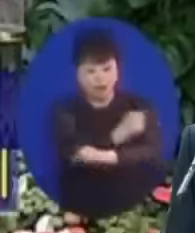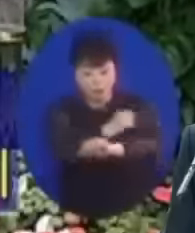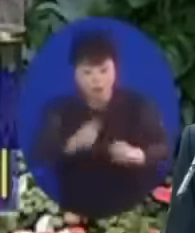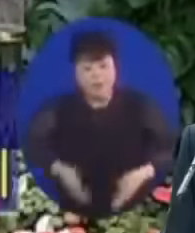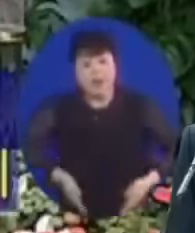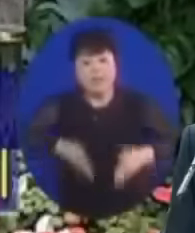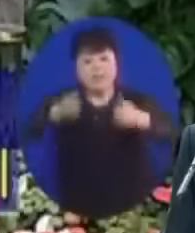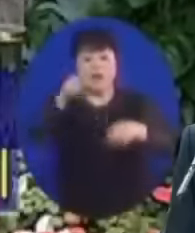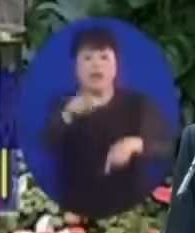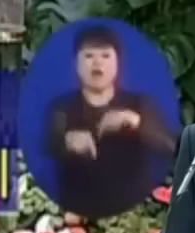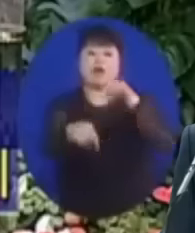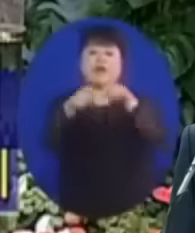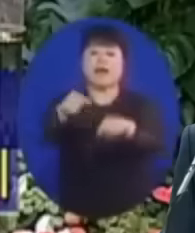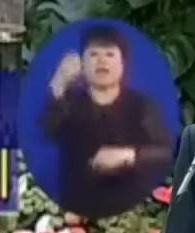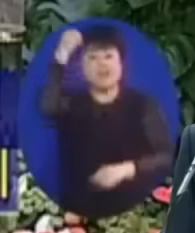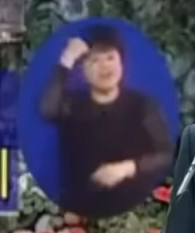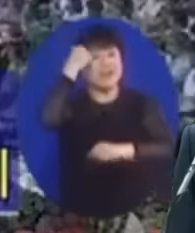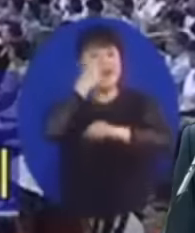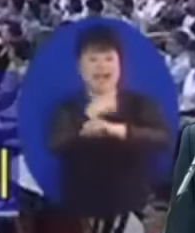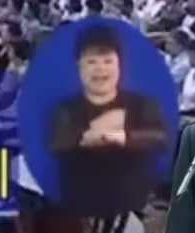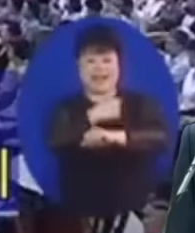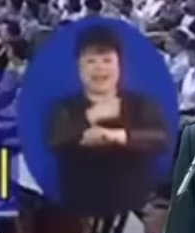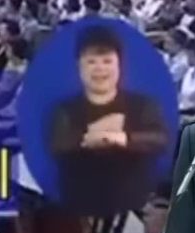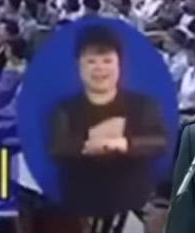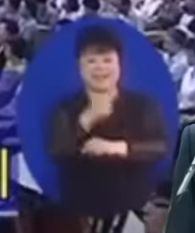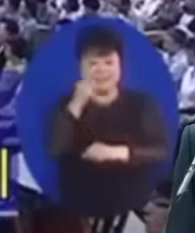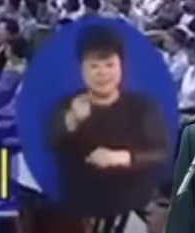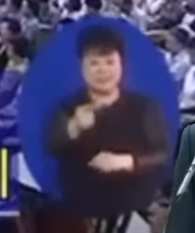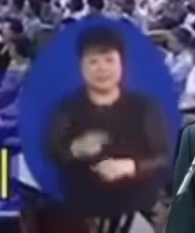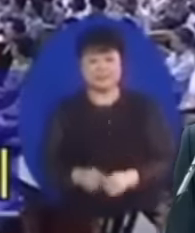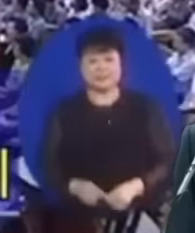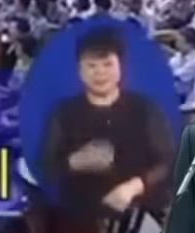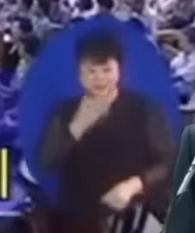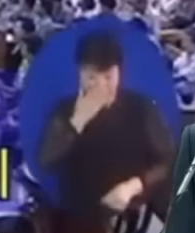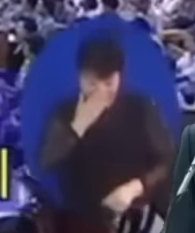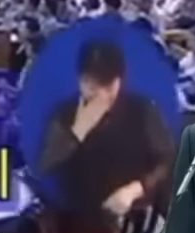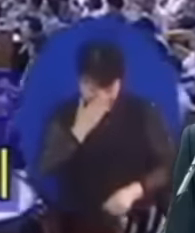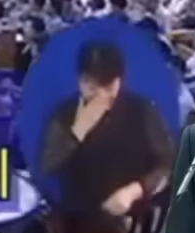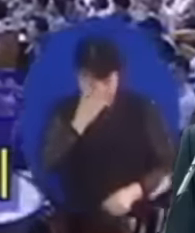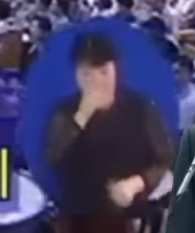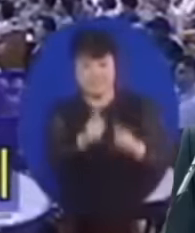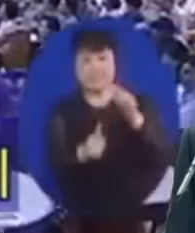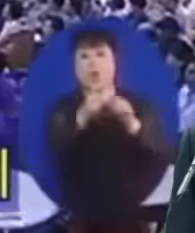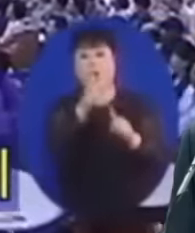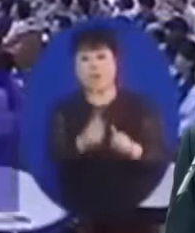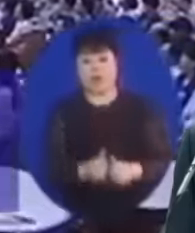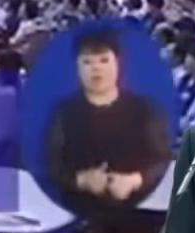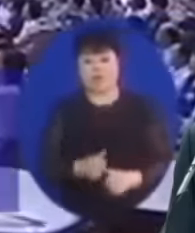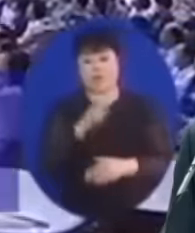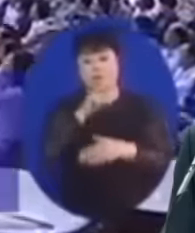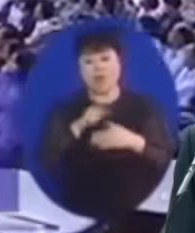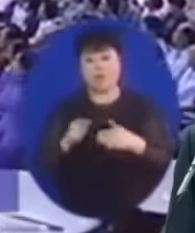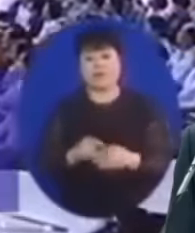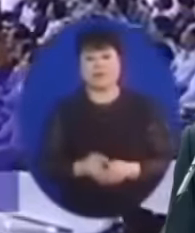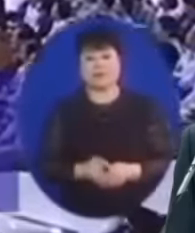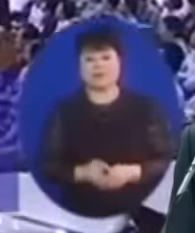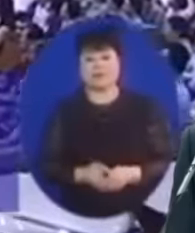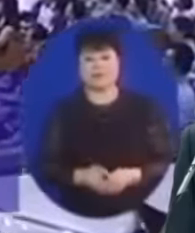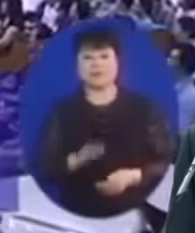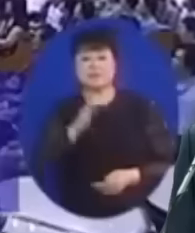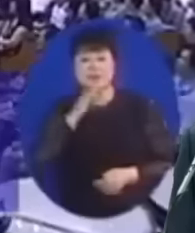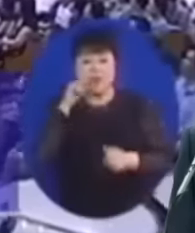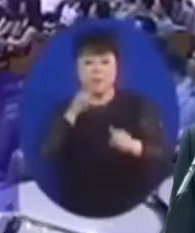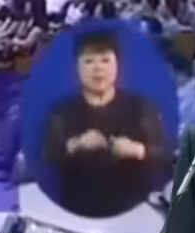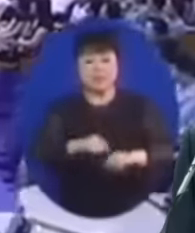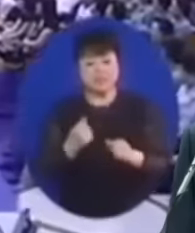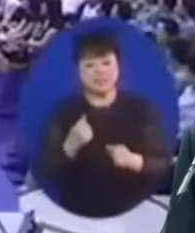광야길을 걷게 하신 것을 기억하라. 이는 너를 낮추시며 너를 시험하사 내 마음이 어떠한지 그 명령을